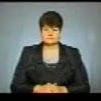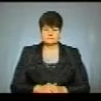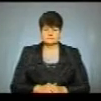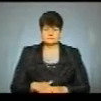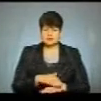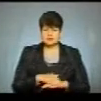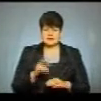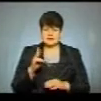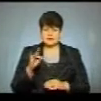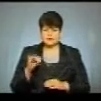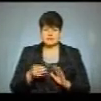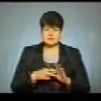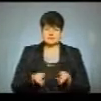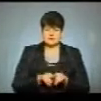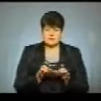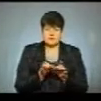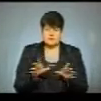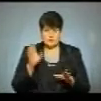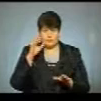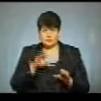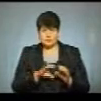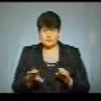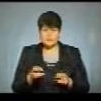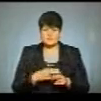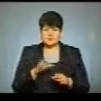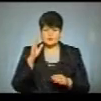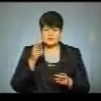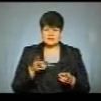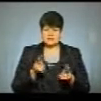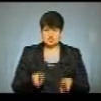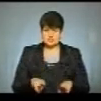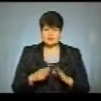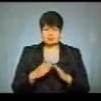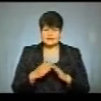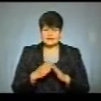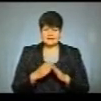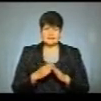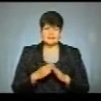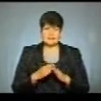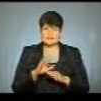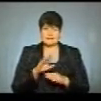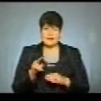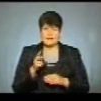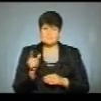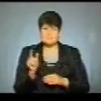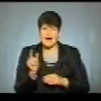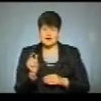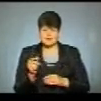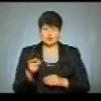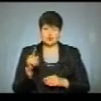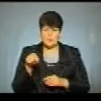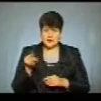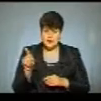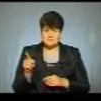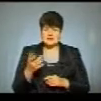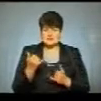На вулиці Кривоноса 7 також прорвало водопровід. Без води залишилися будинки з непарними номерами. Зараз працівники